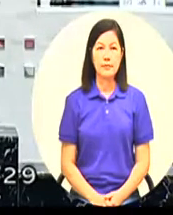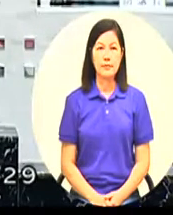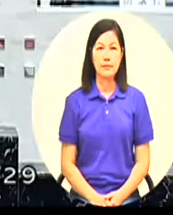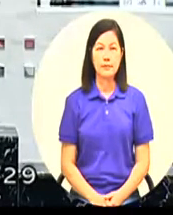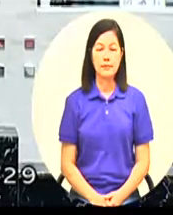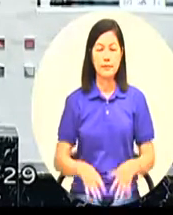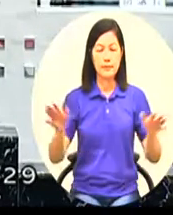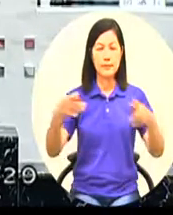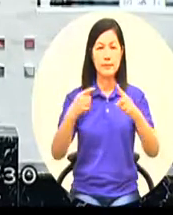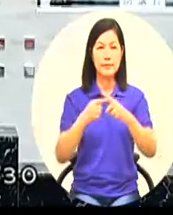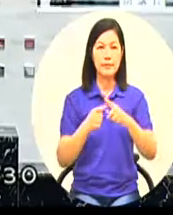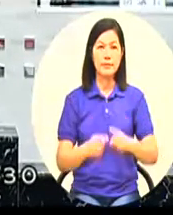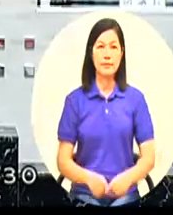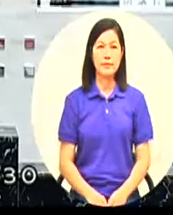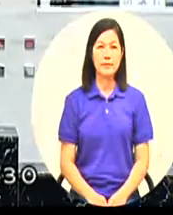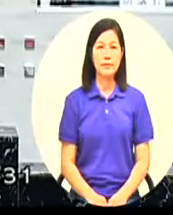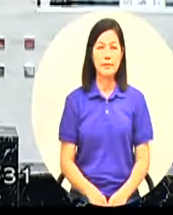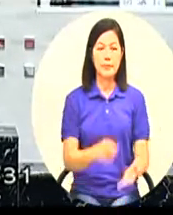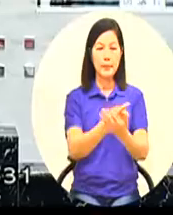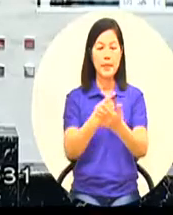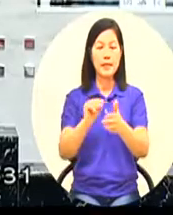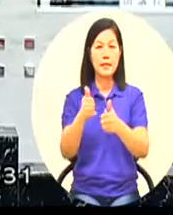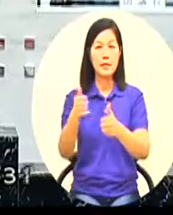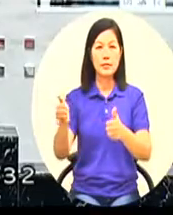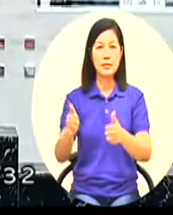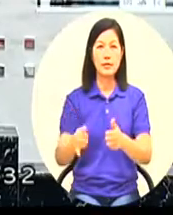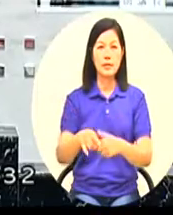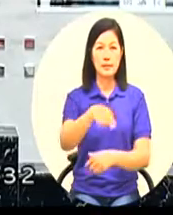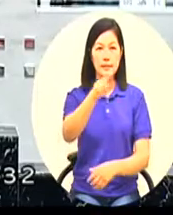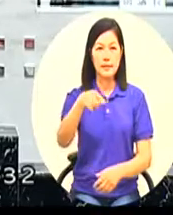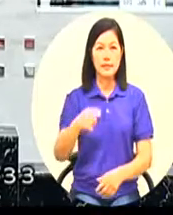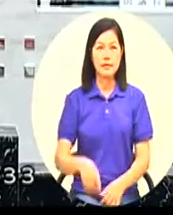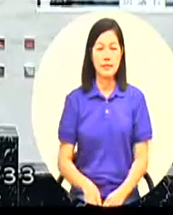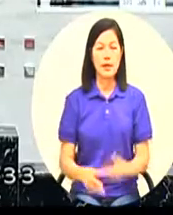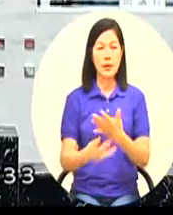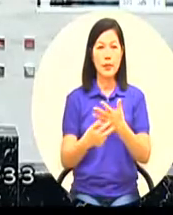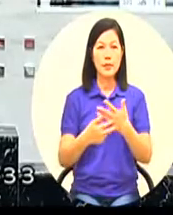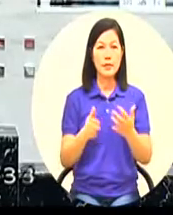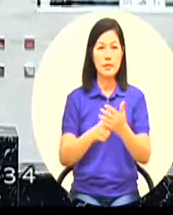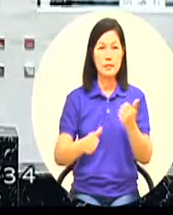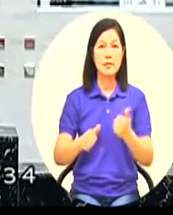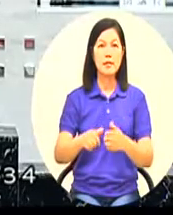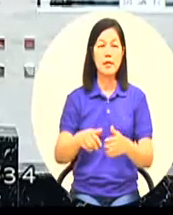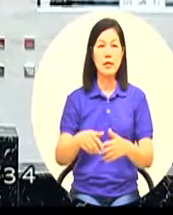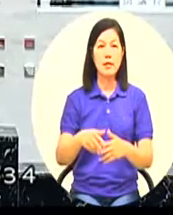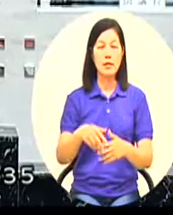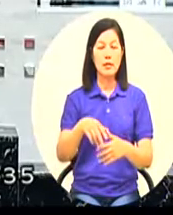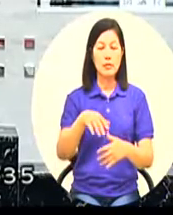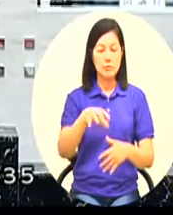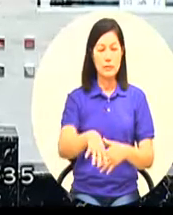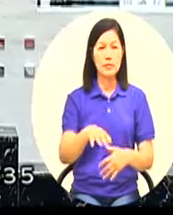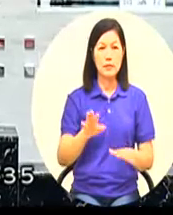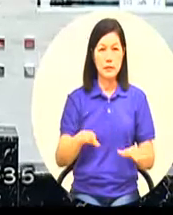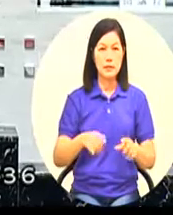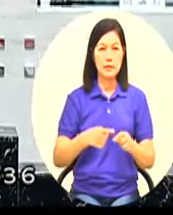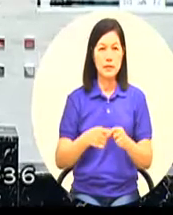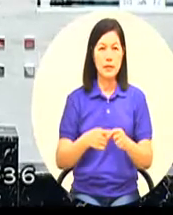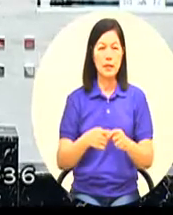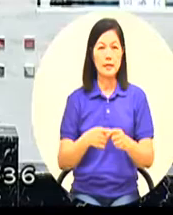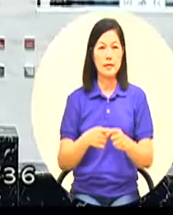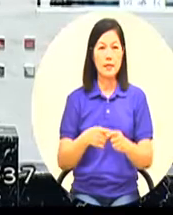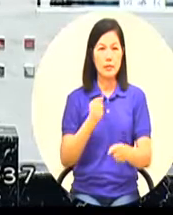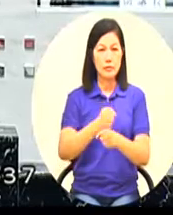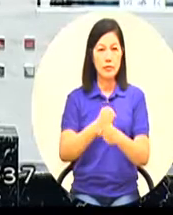召集人，各位议员先进，卫生局就今年到目前为止的业务做报